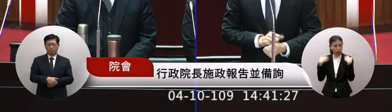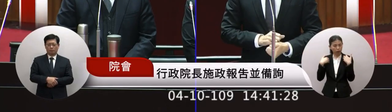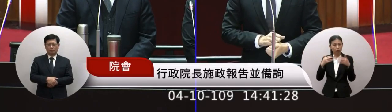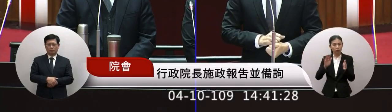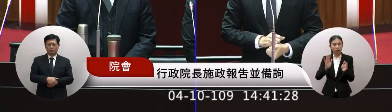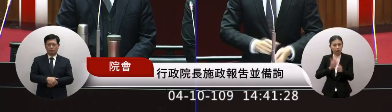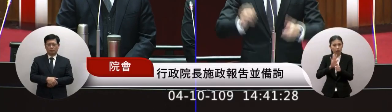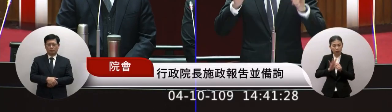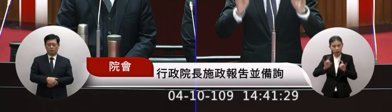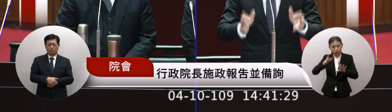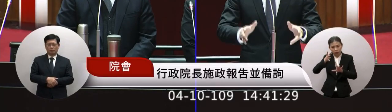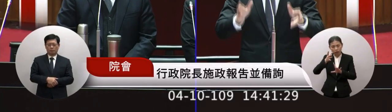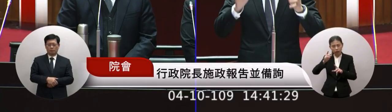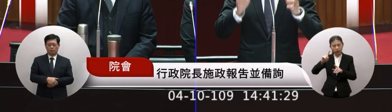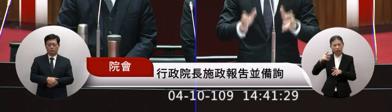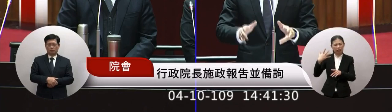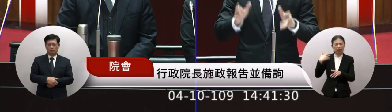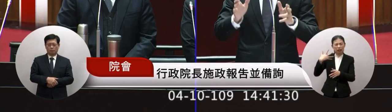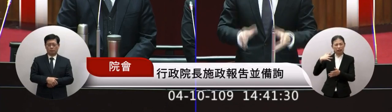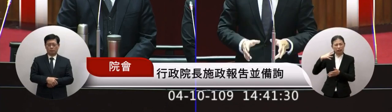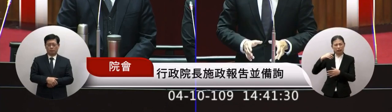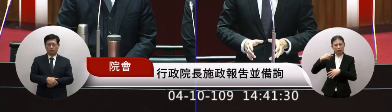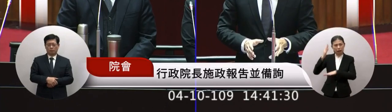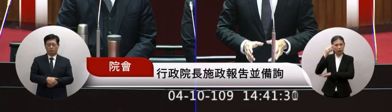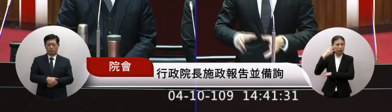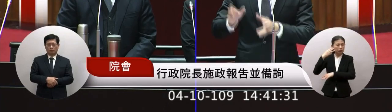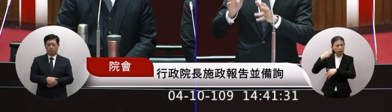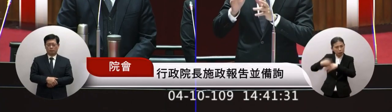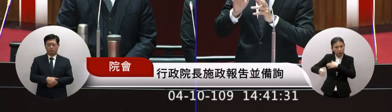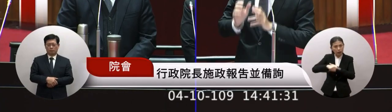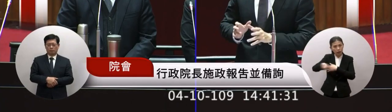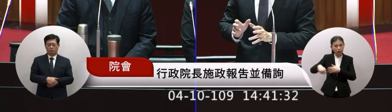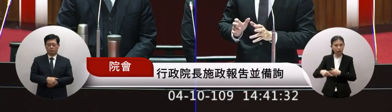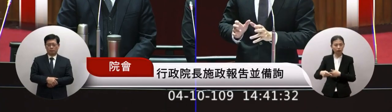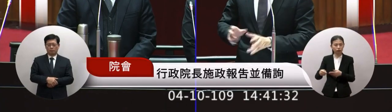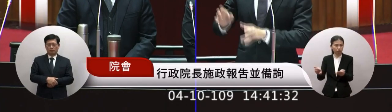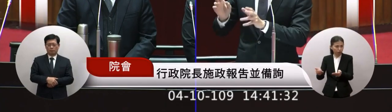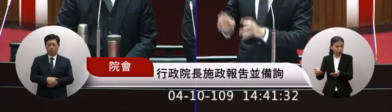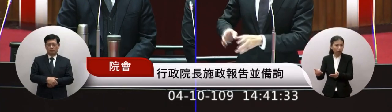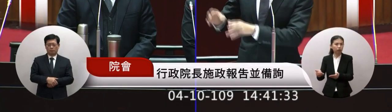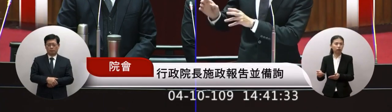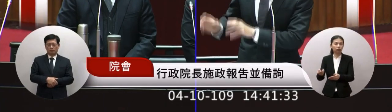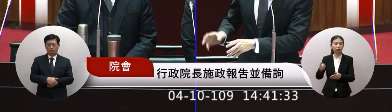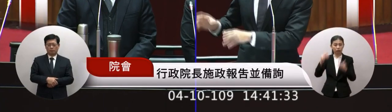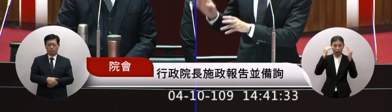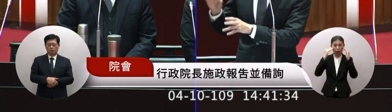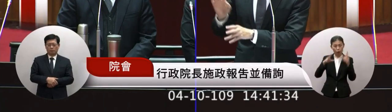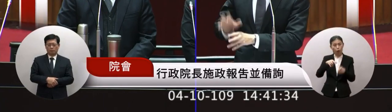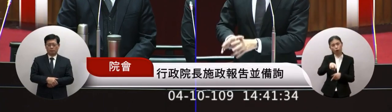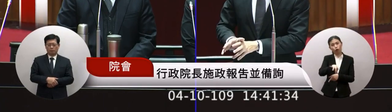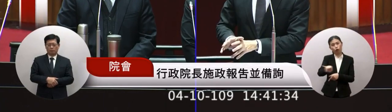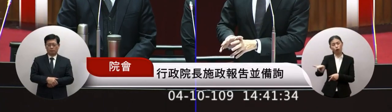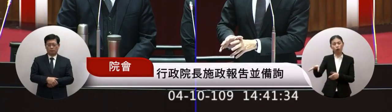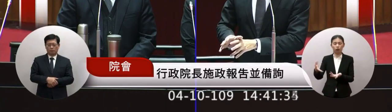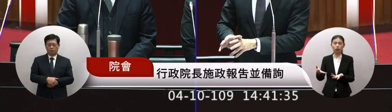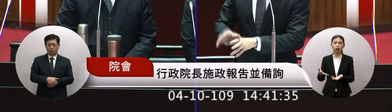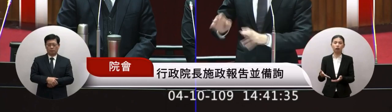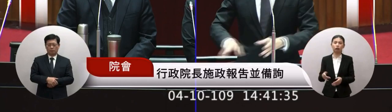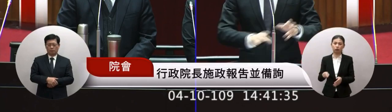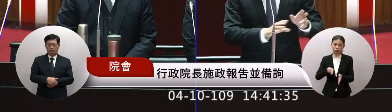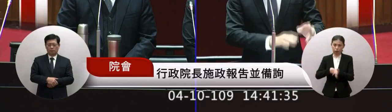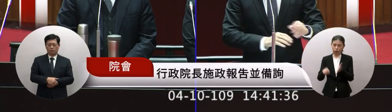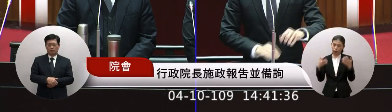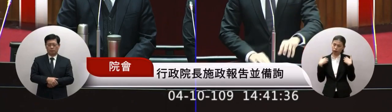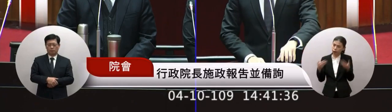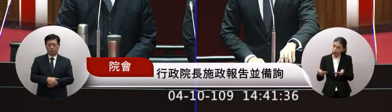韩国拢有，就是针对政治受难者，因的这个创伤，爱有一个专业的这个疗养的机构。啊，